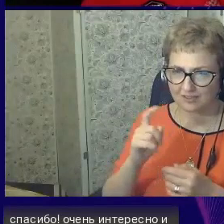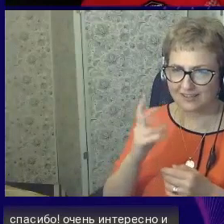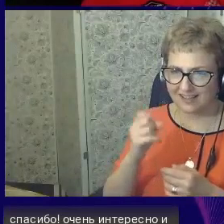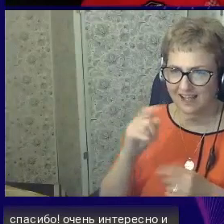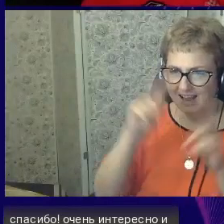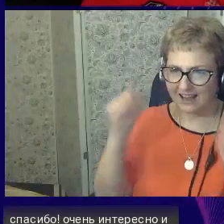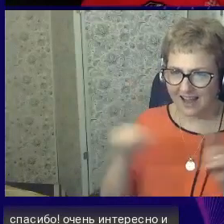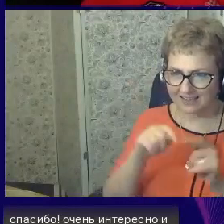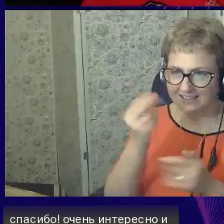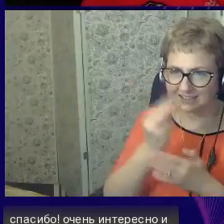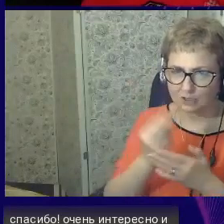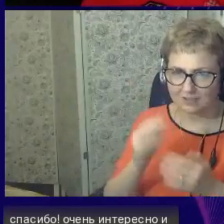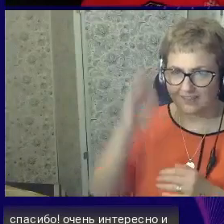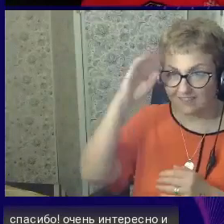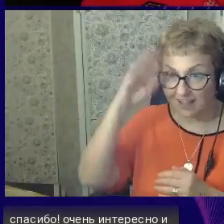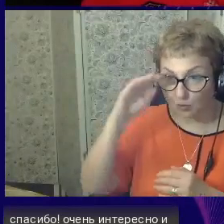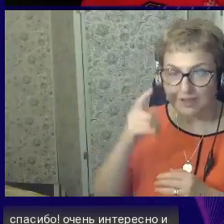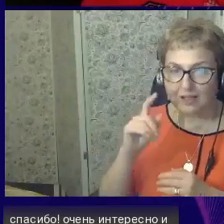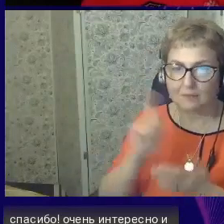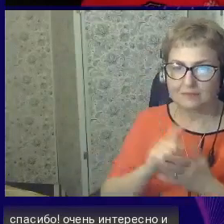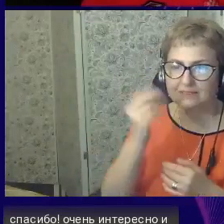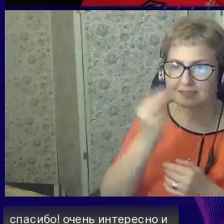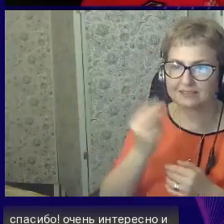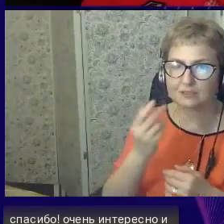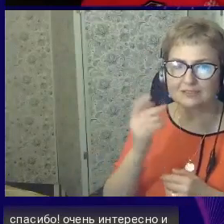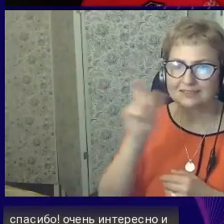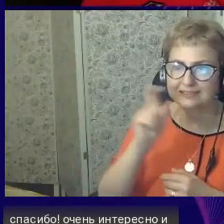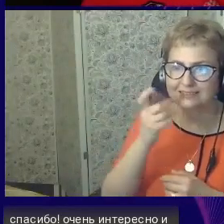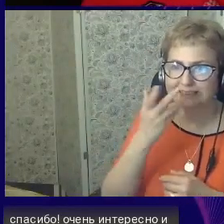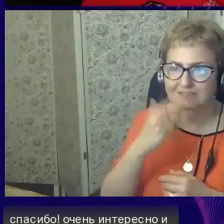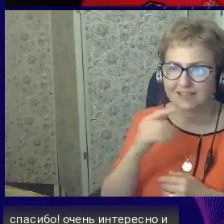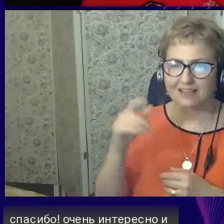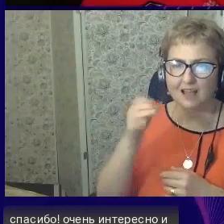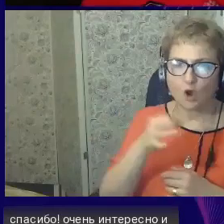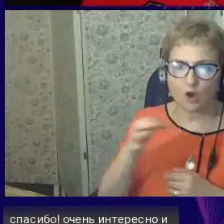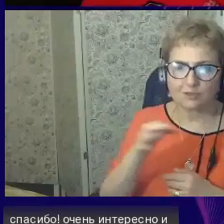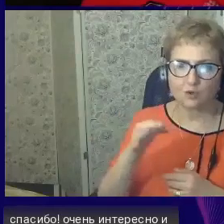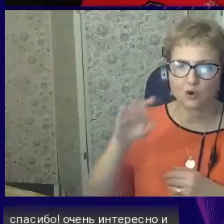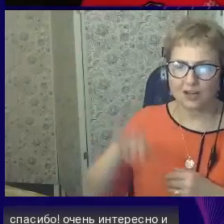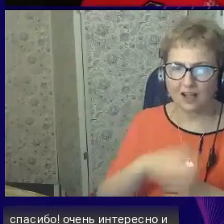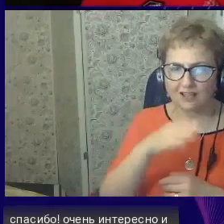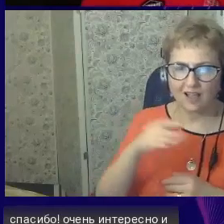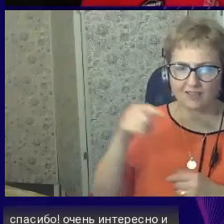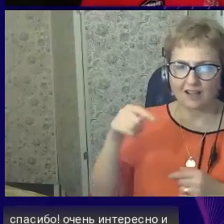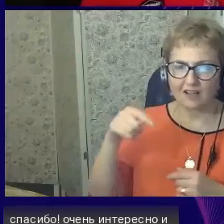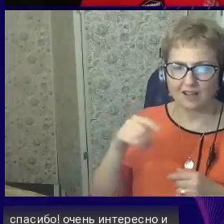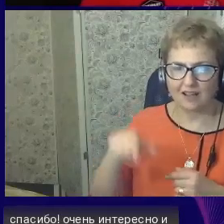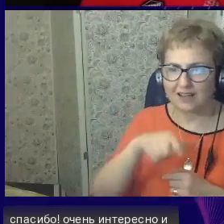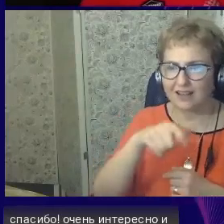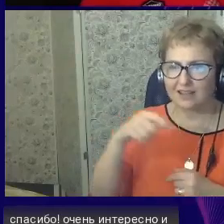связано с водой, на карте обозначается синим цветом. То есть это озера, канавы, реки, болота.